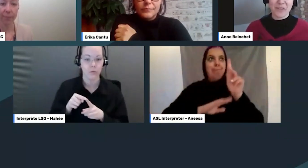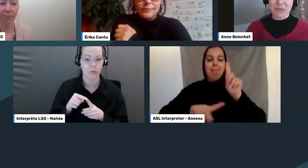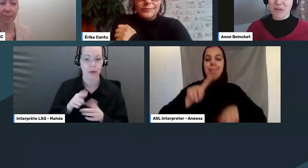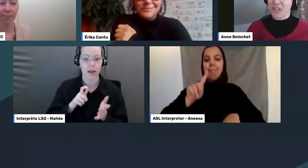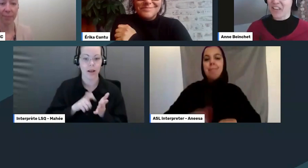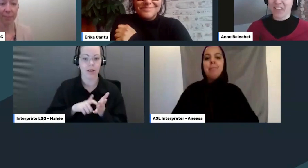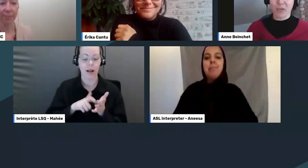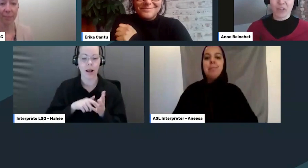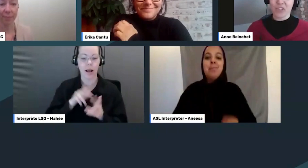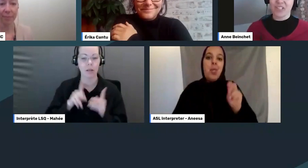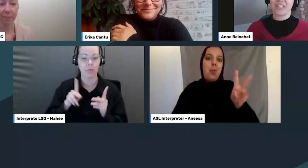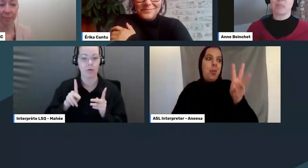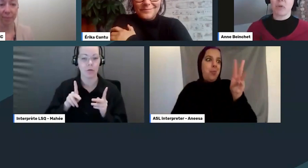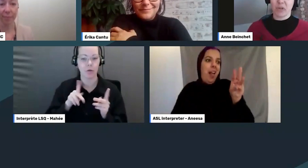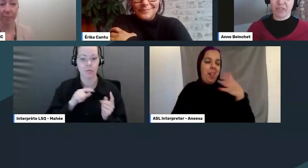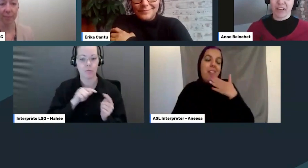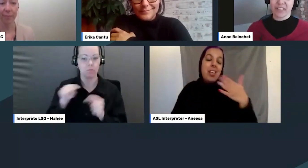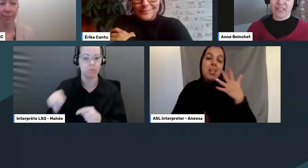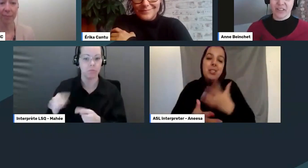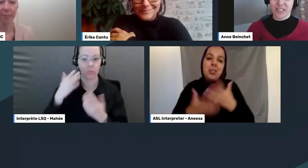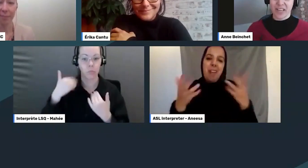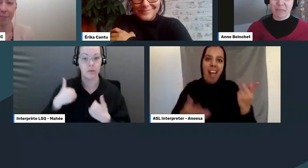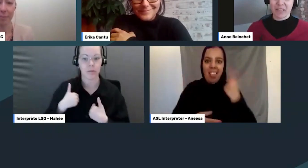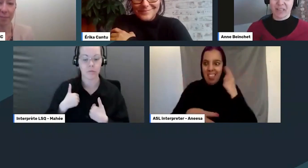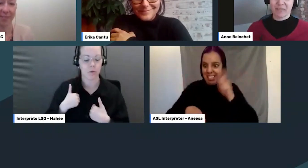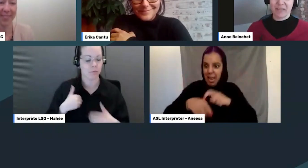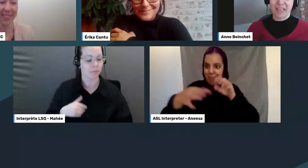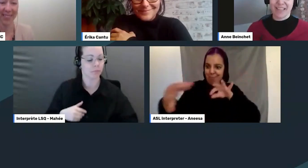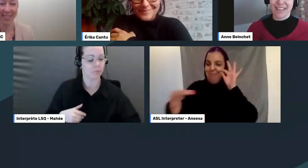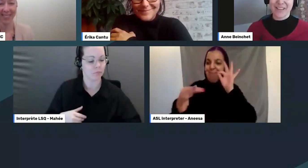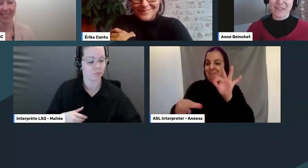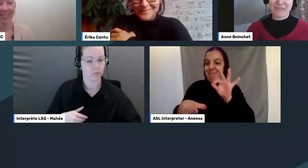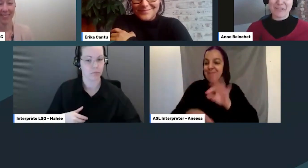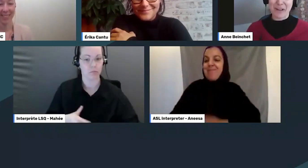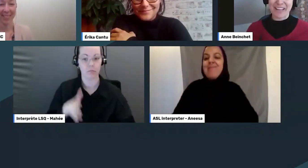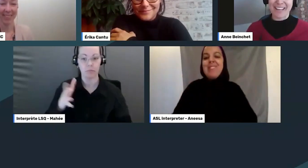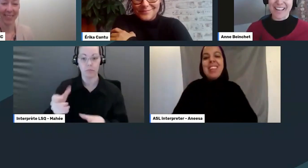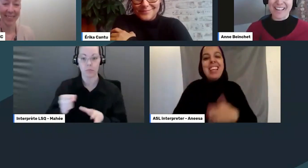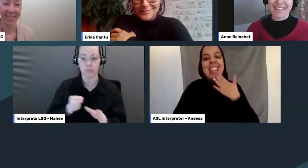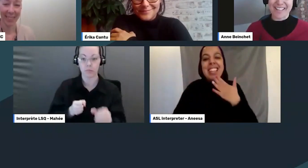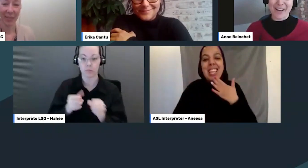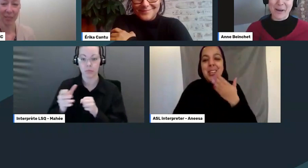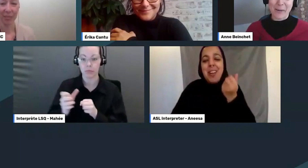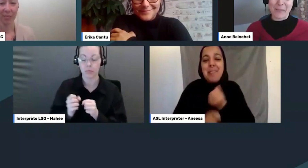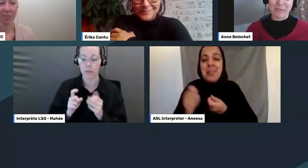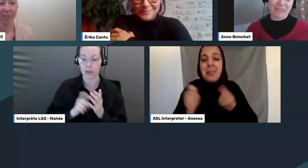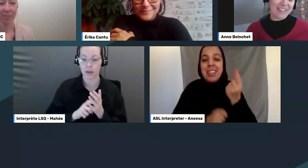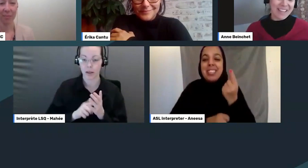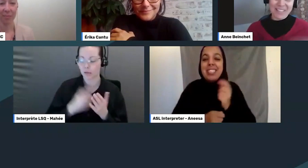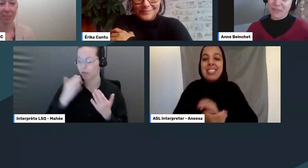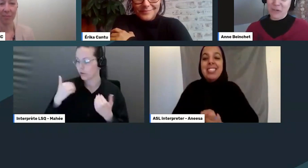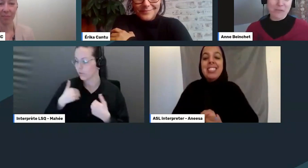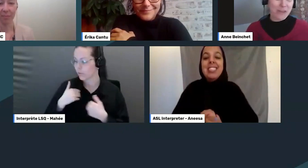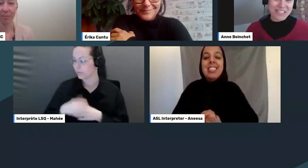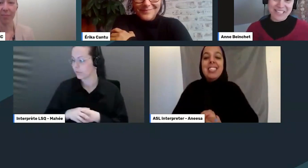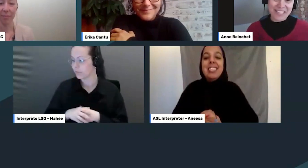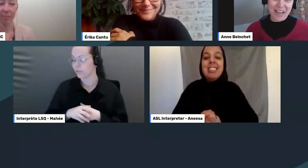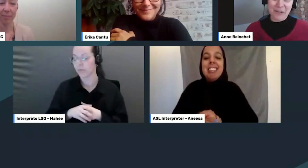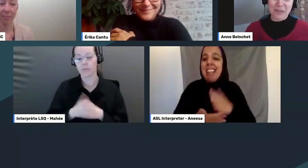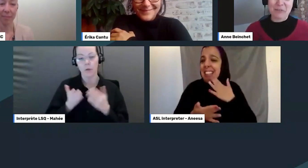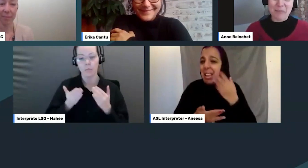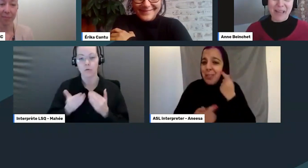que on a bien respecté le temps. Merci tout le monde. Merci d'avoir assisté à notre